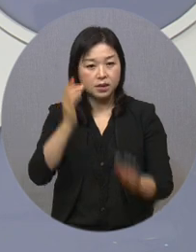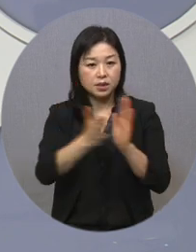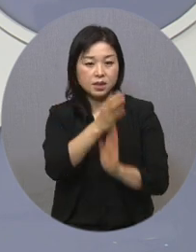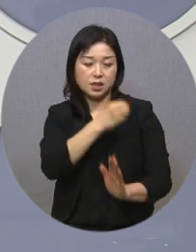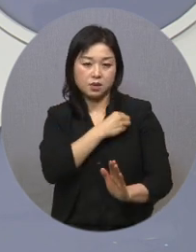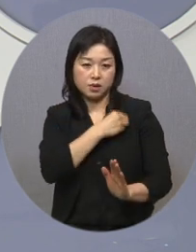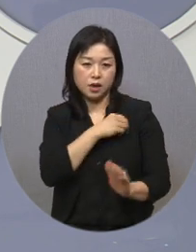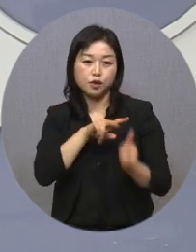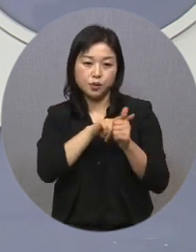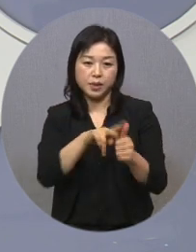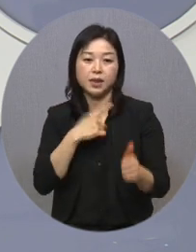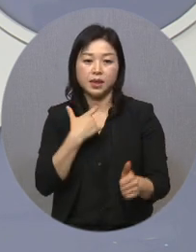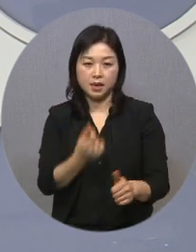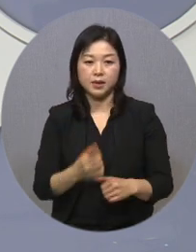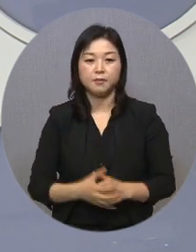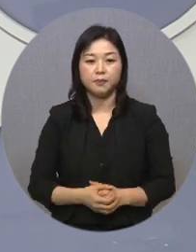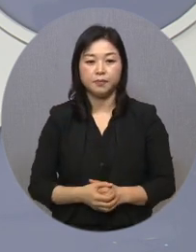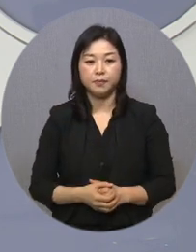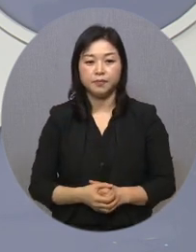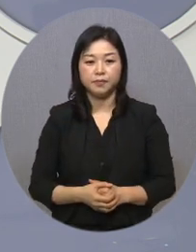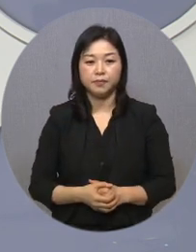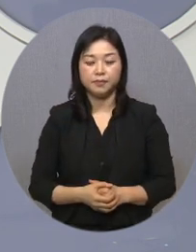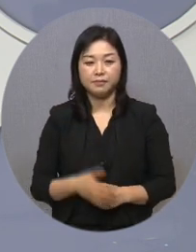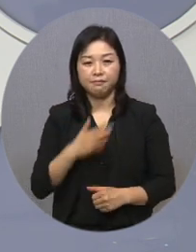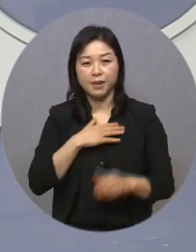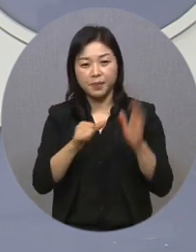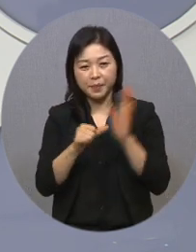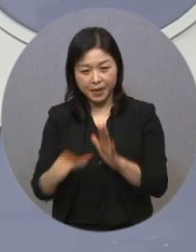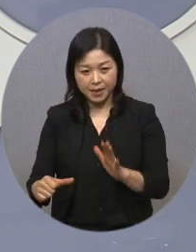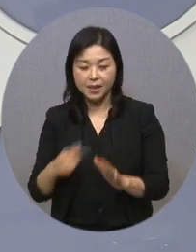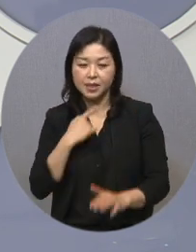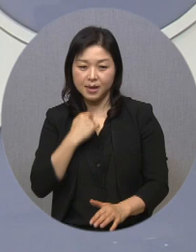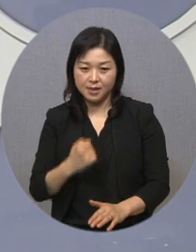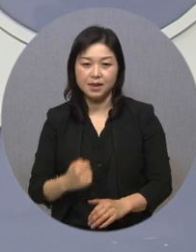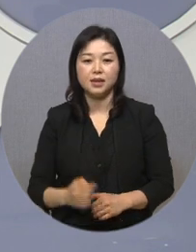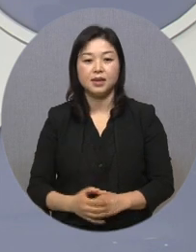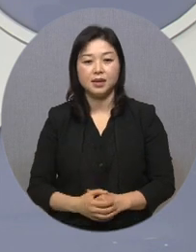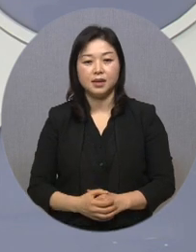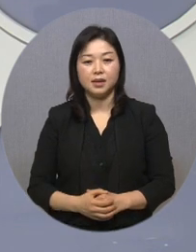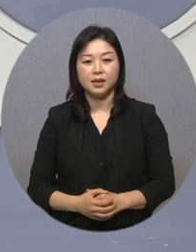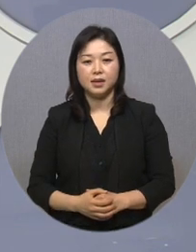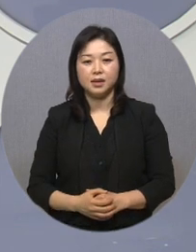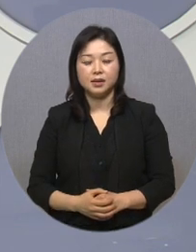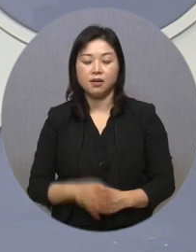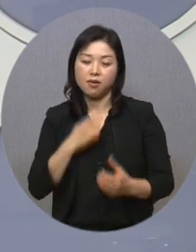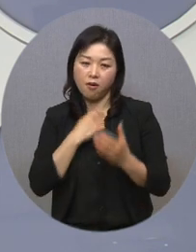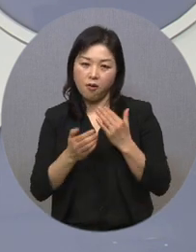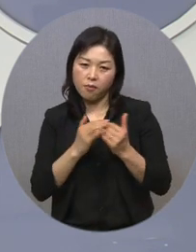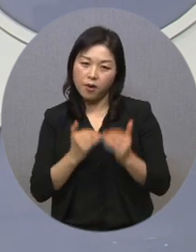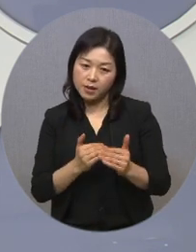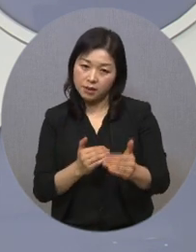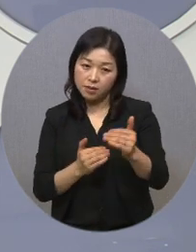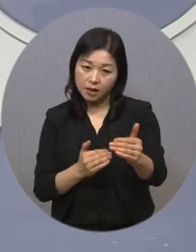시의원을 출마를 하게 됩니다. 뭐 보기 좋게 낙선은 했지만 그러한 과정들을 거쳐서